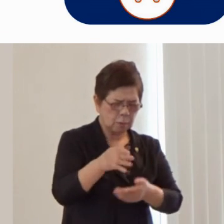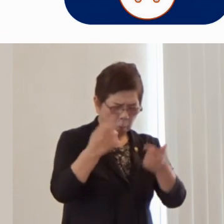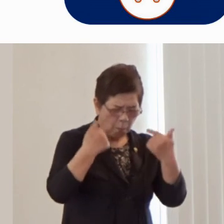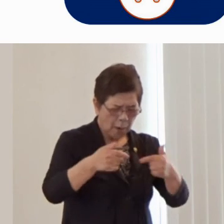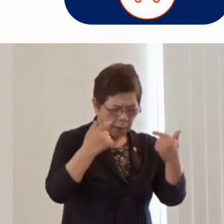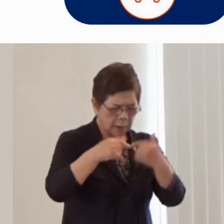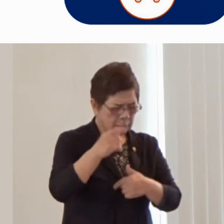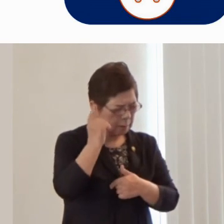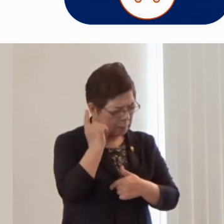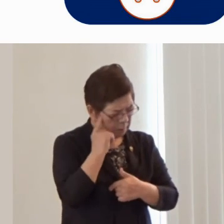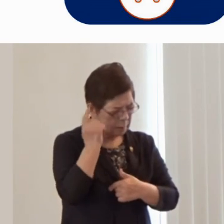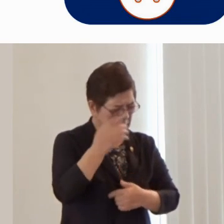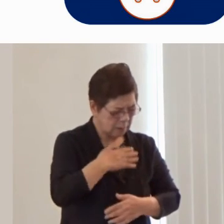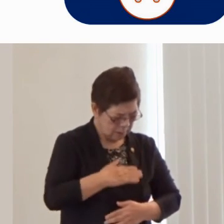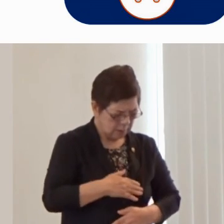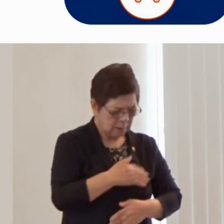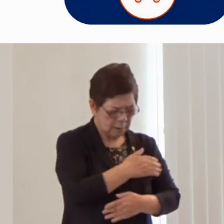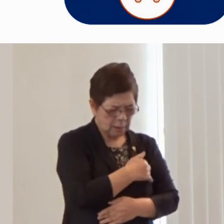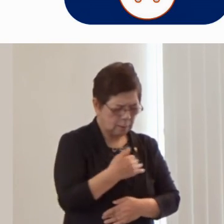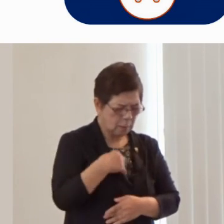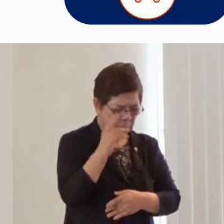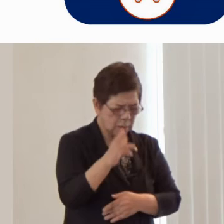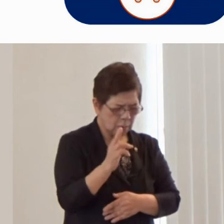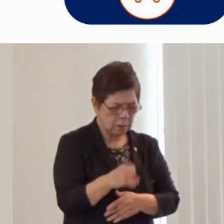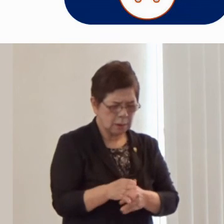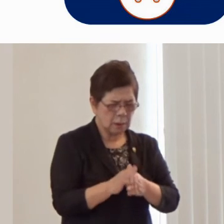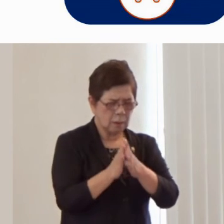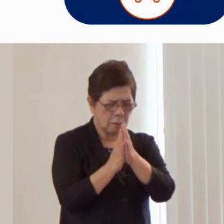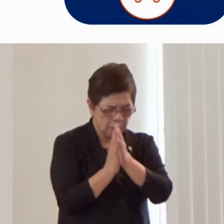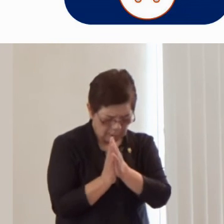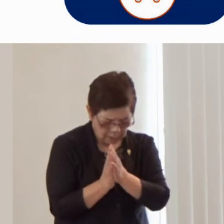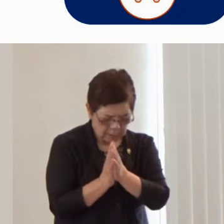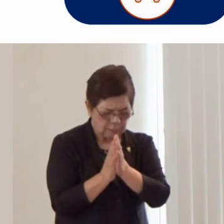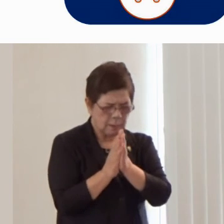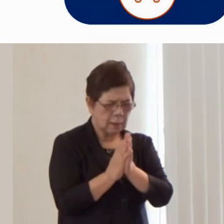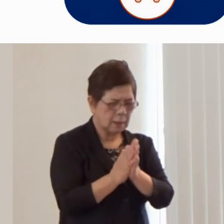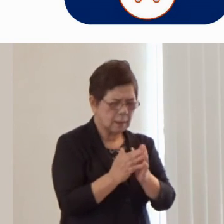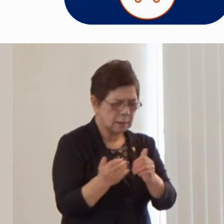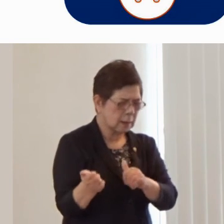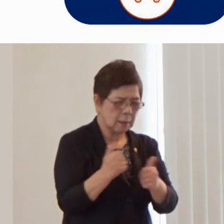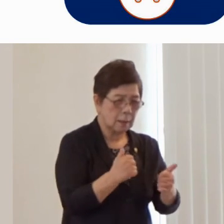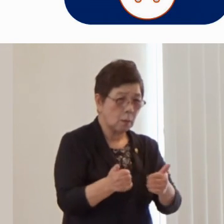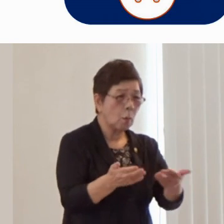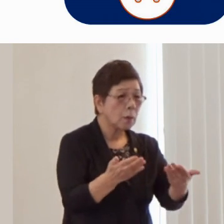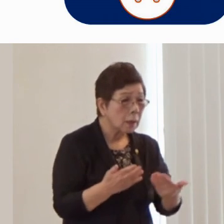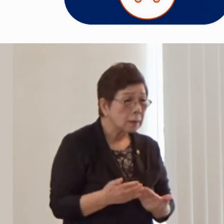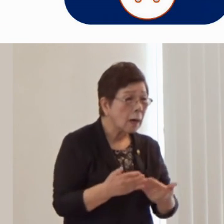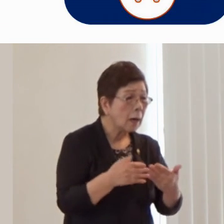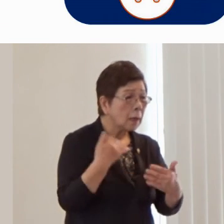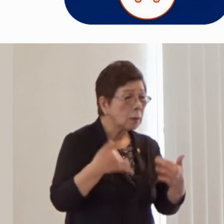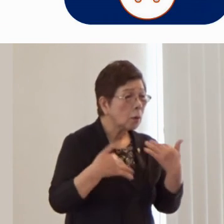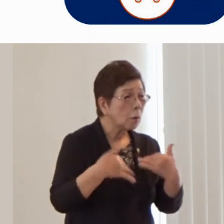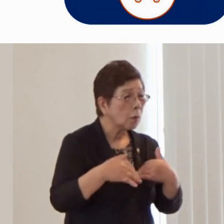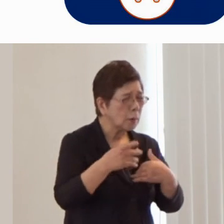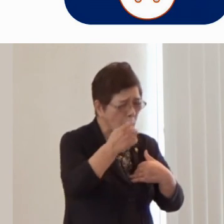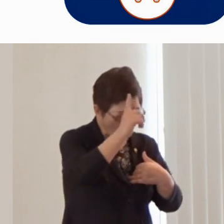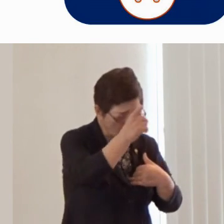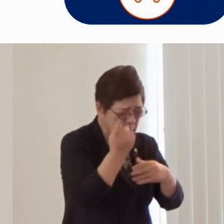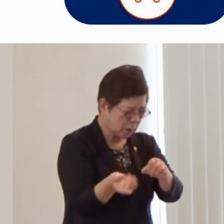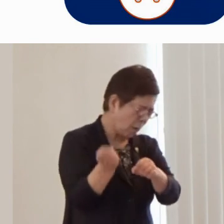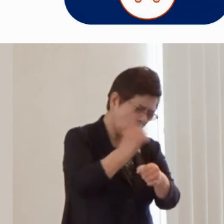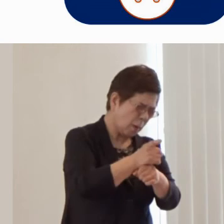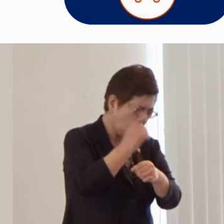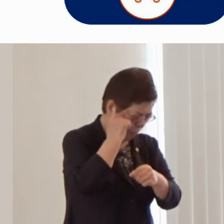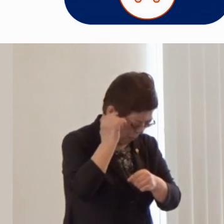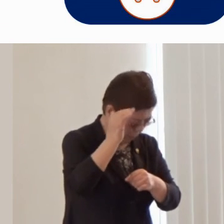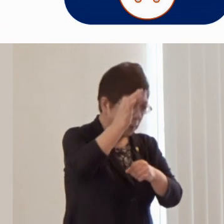喜びのうちに歩むことができるように導いてください。すでに洗礼を受けた者は、この喜びをもう一度思い起こして、この